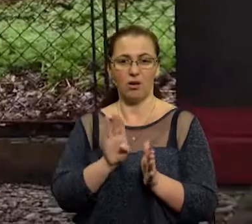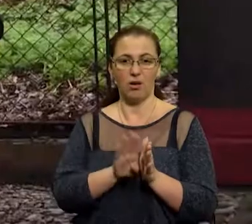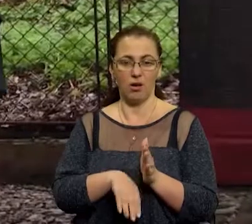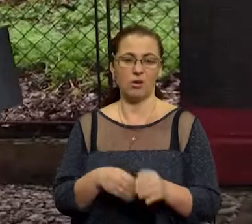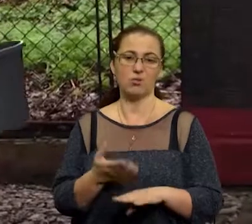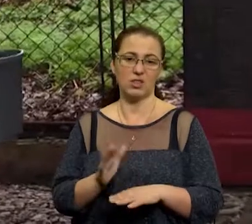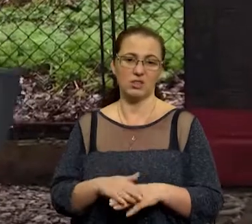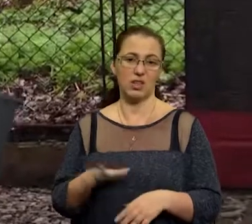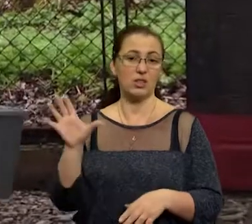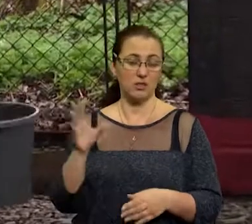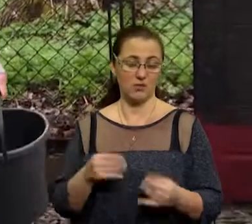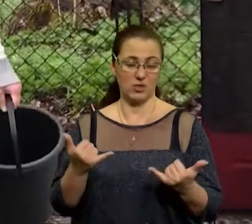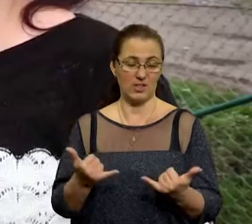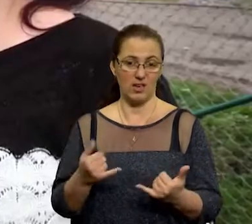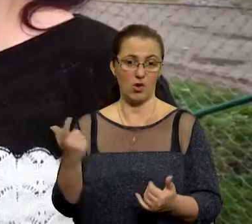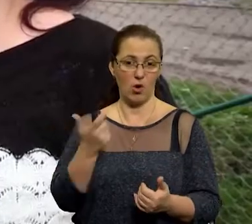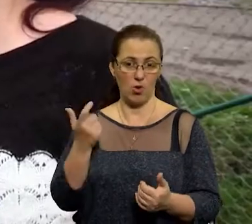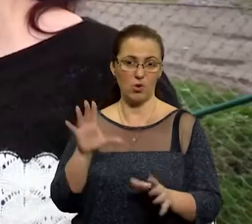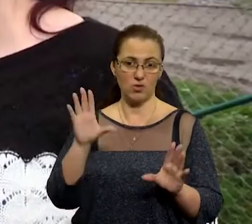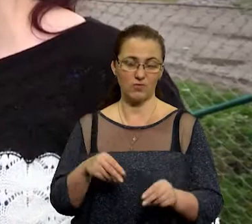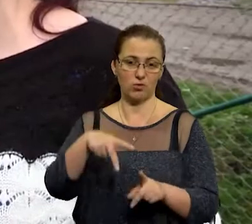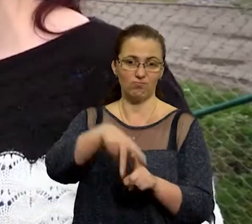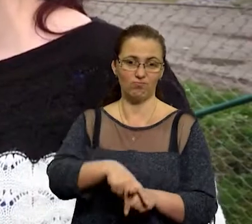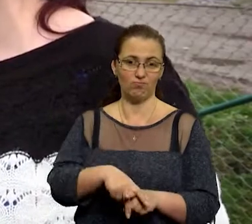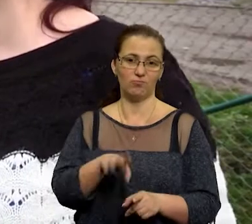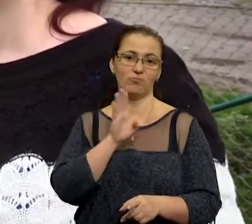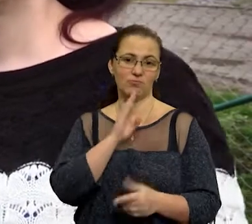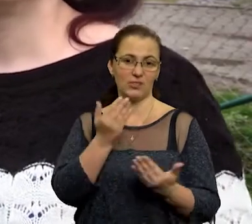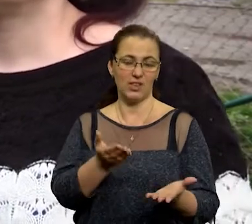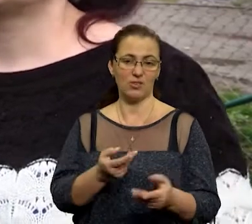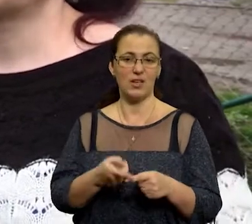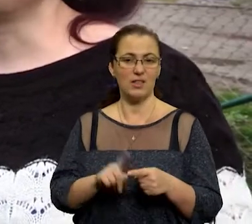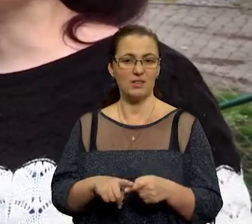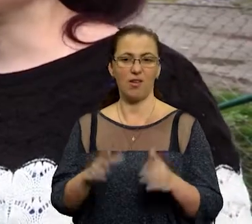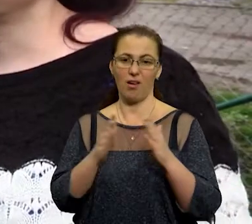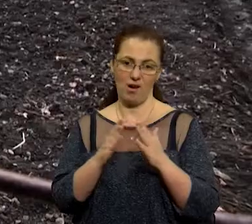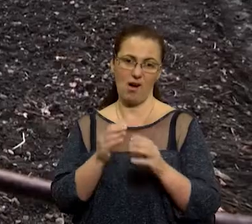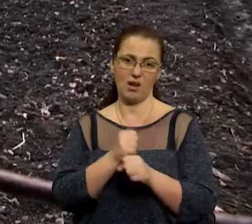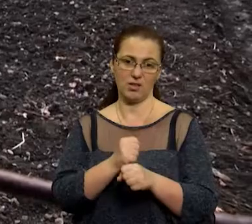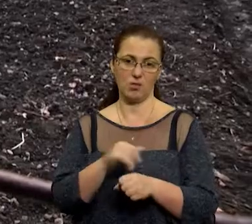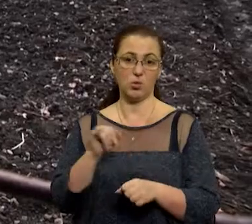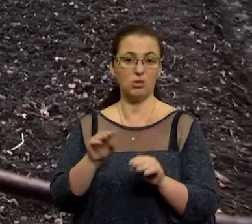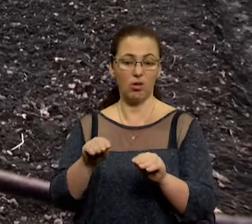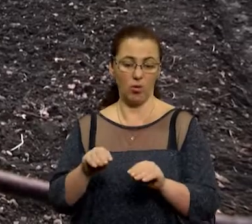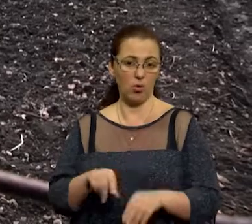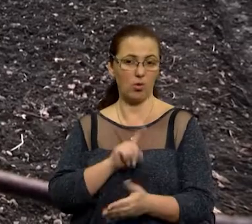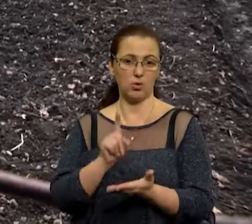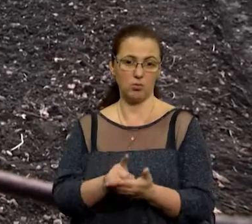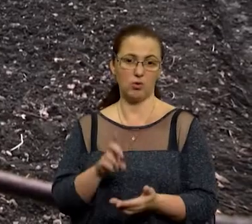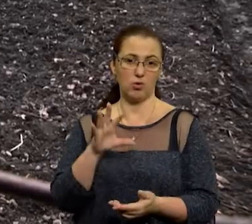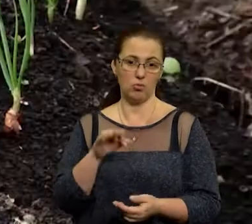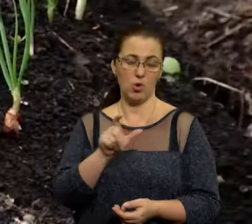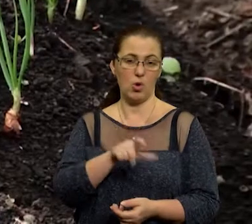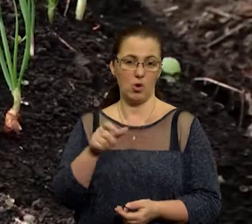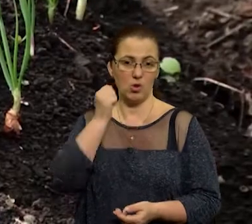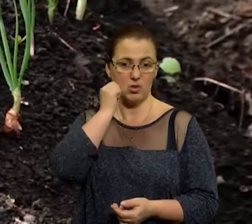господарство на плечах соцпрацівниці Ольги. Це є більш хатня робота, ну і городи обов'язково, тому що люди старенькі,